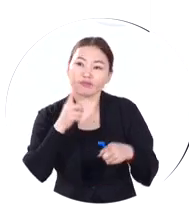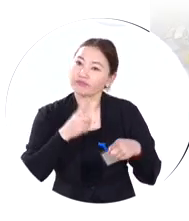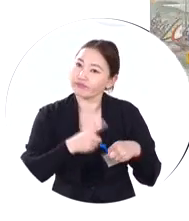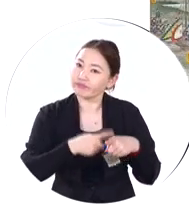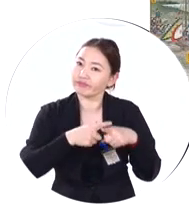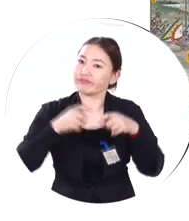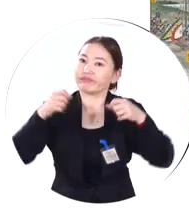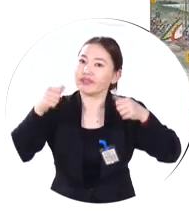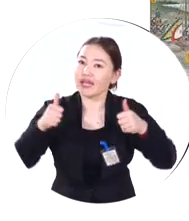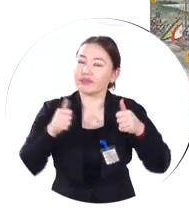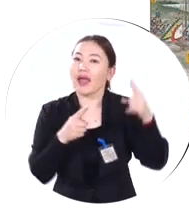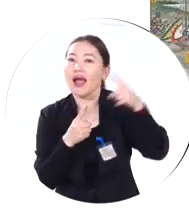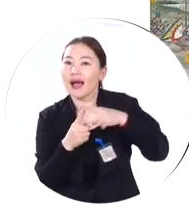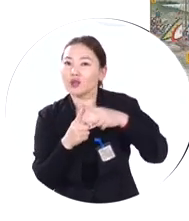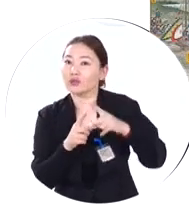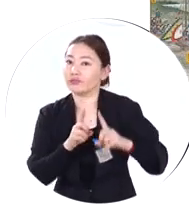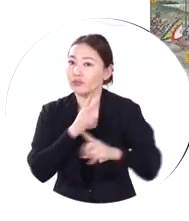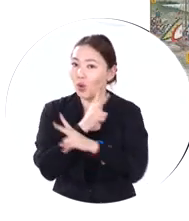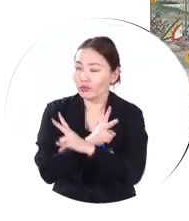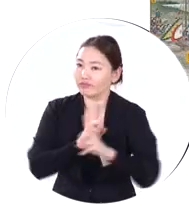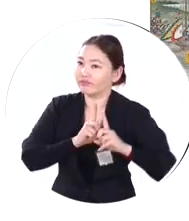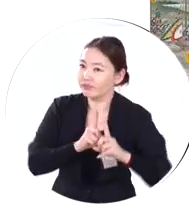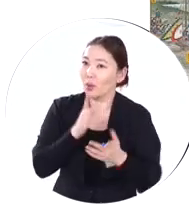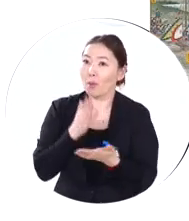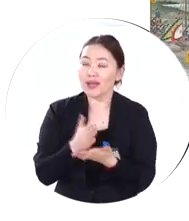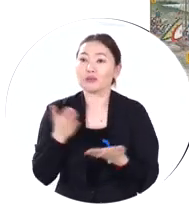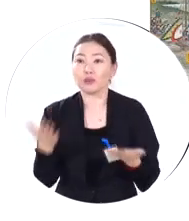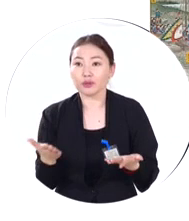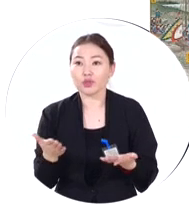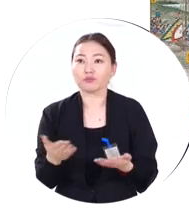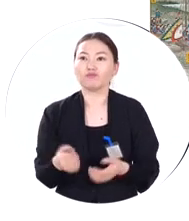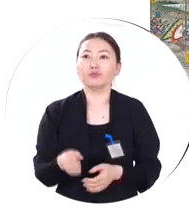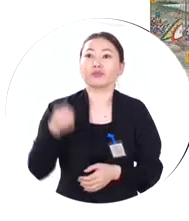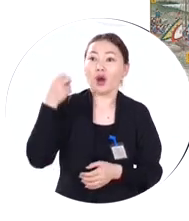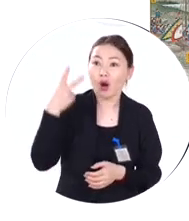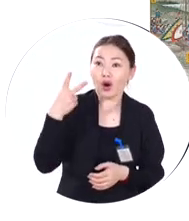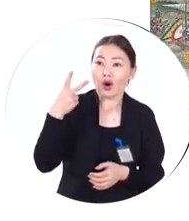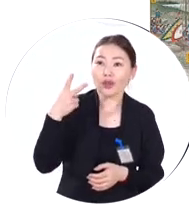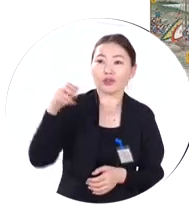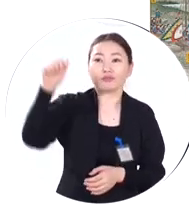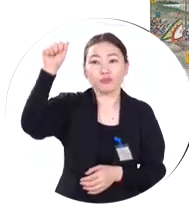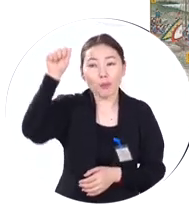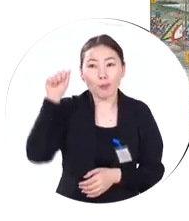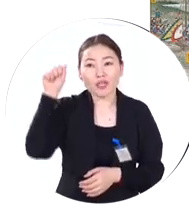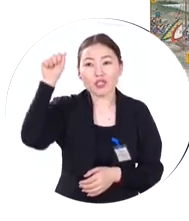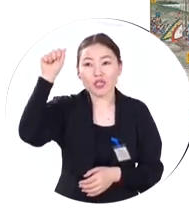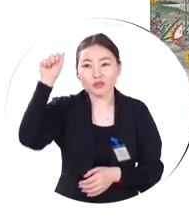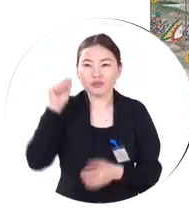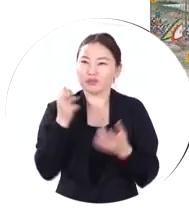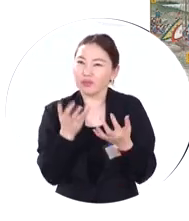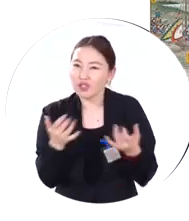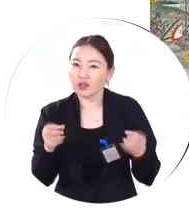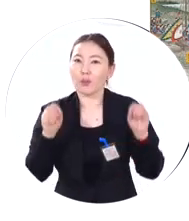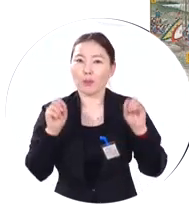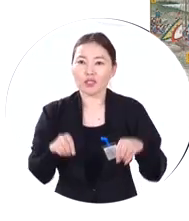1851-аас 1868 оны Умард нутагт гарсан Яаны болон зэрэг дотоодын их баг тэмцэл хөдөлгөөн газар сайгүй гарч